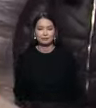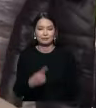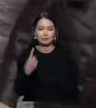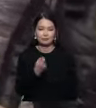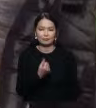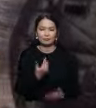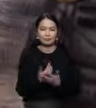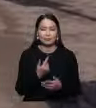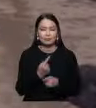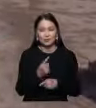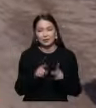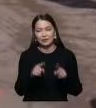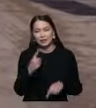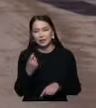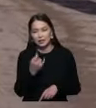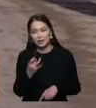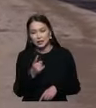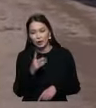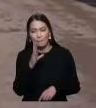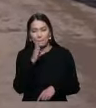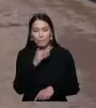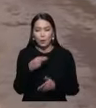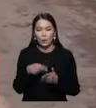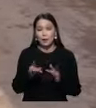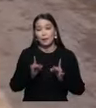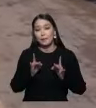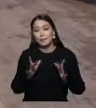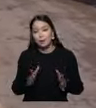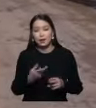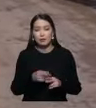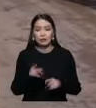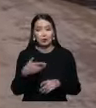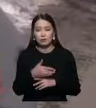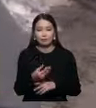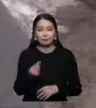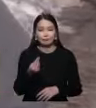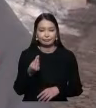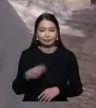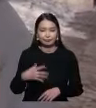Не часто, но в неделю раз можем позволить по праздникам. Да, рыба не дешевое удовольствие.